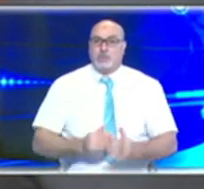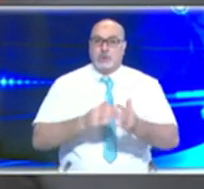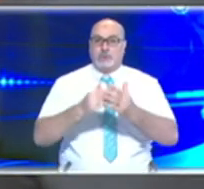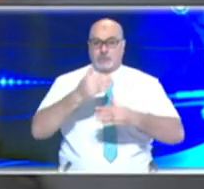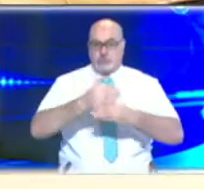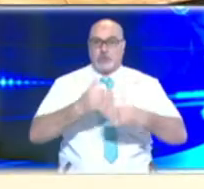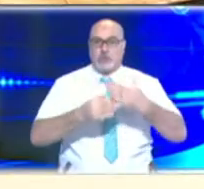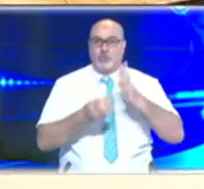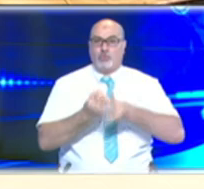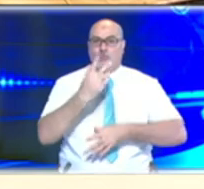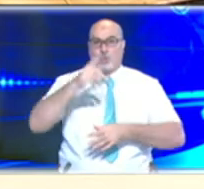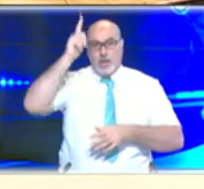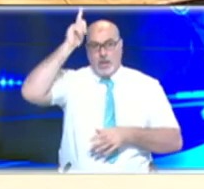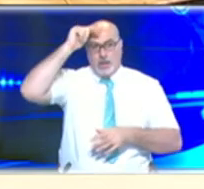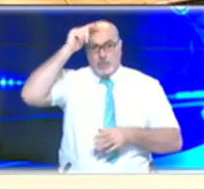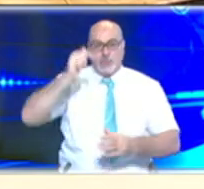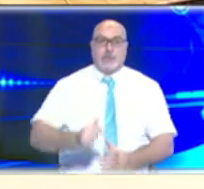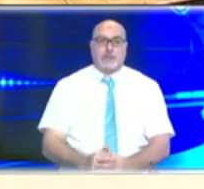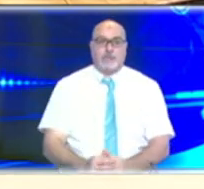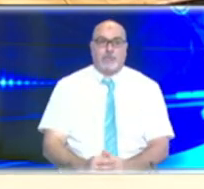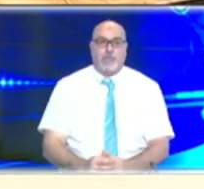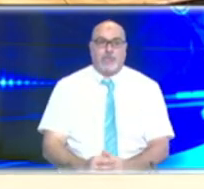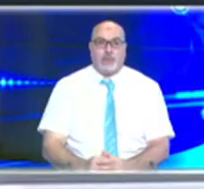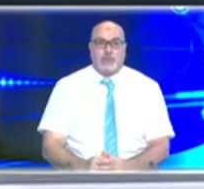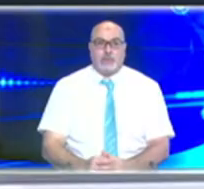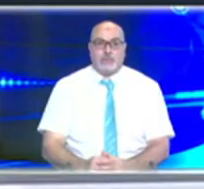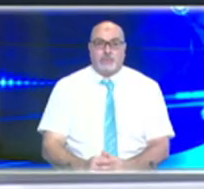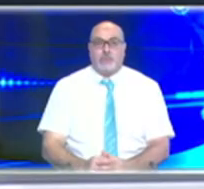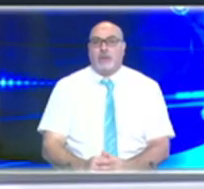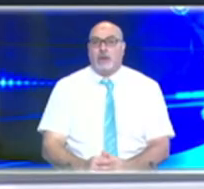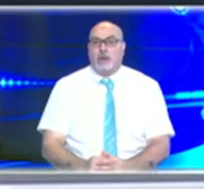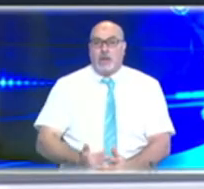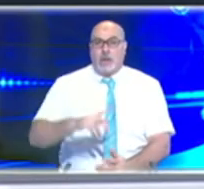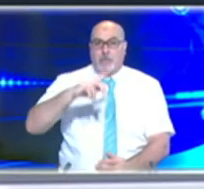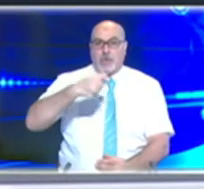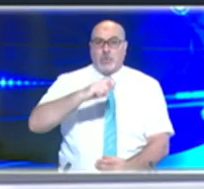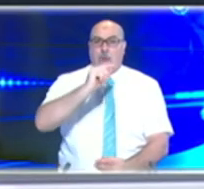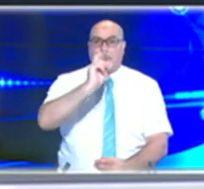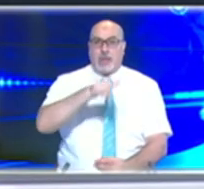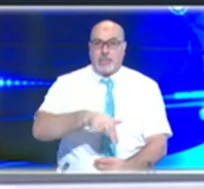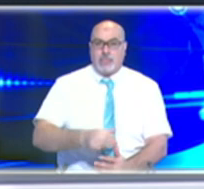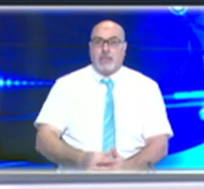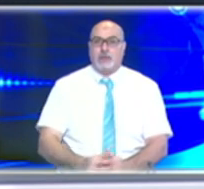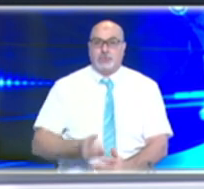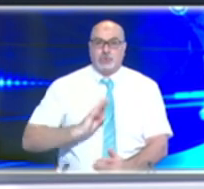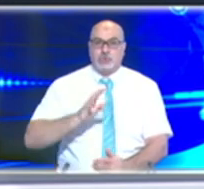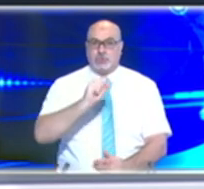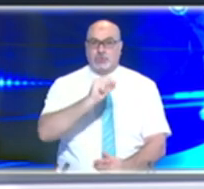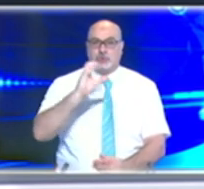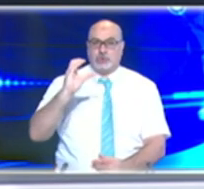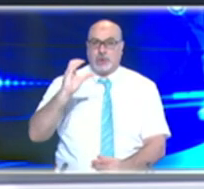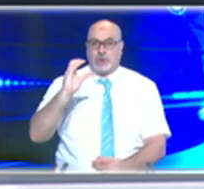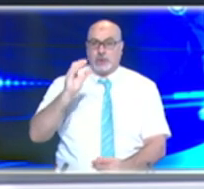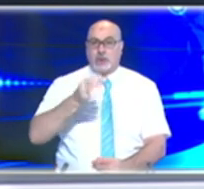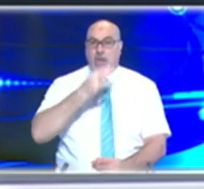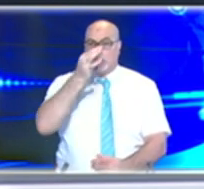بناء جمهورية جديدة. وبالمناسبة أكد رئيس المجلس الشعبي الوطني سليمان